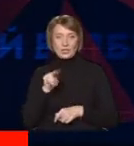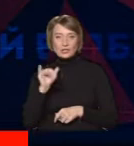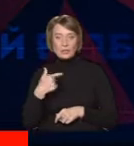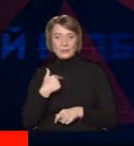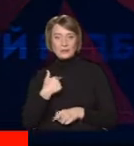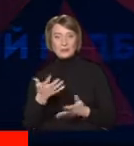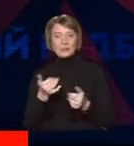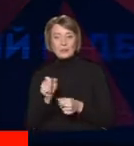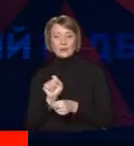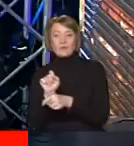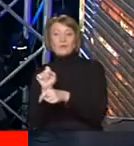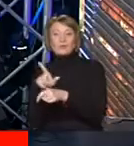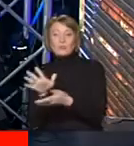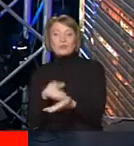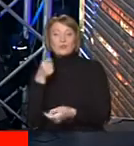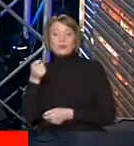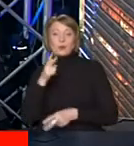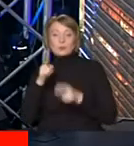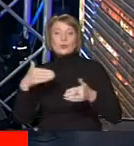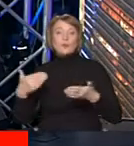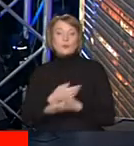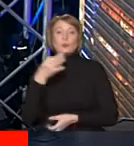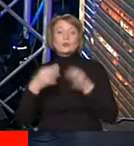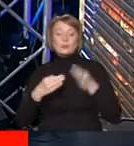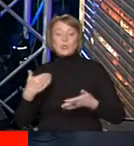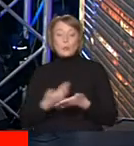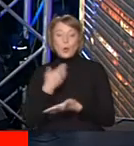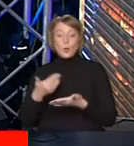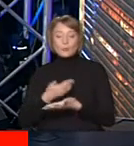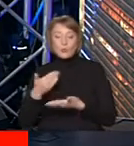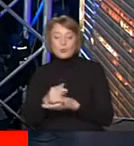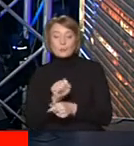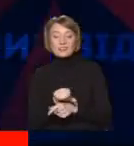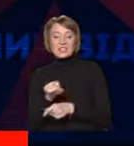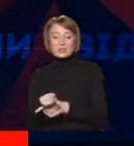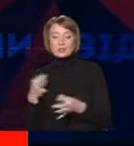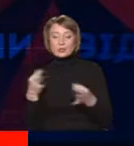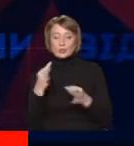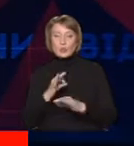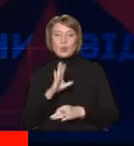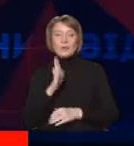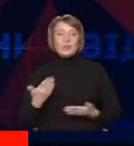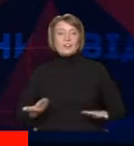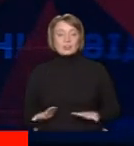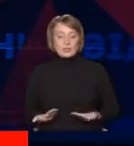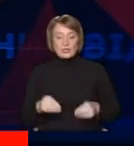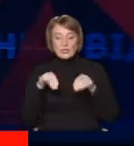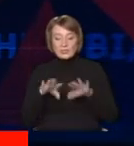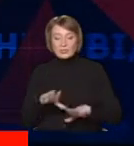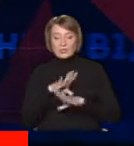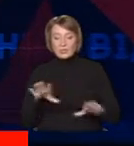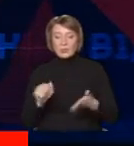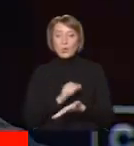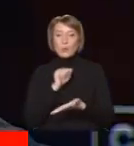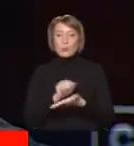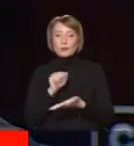би відповідний позов. І я в новому судовому засіданні по нововиявленим обставинам би зазначив, що ніколи в житті це рішення не було опубліковано, відповідно,